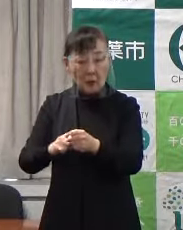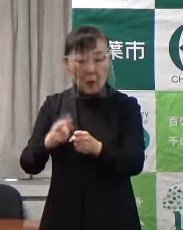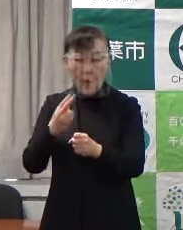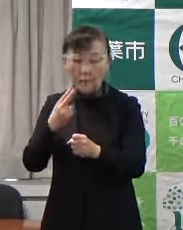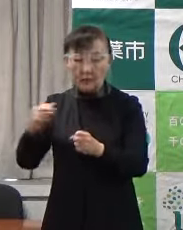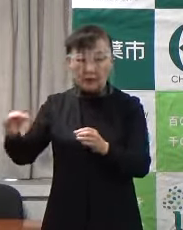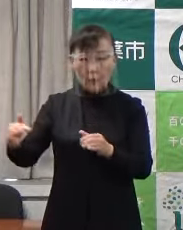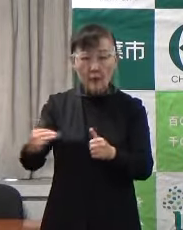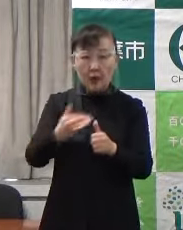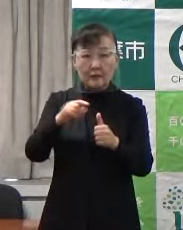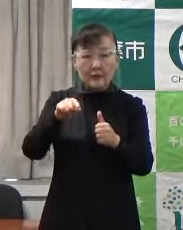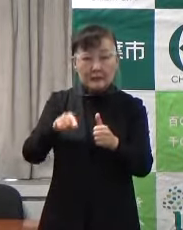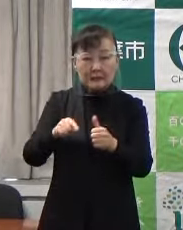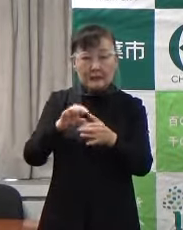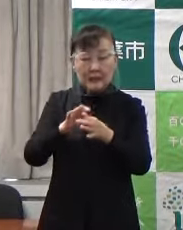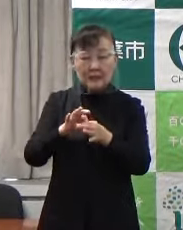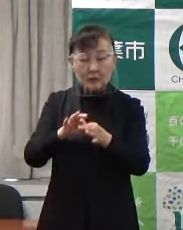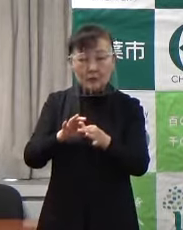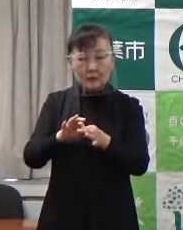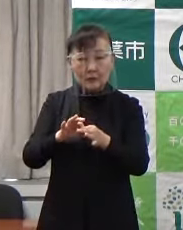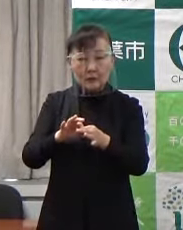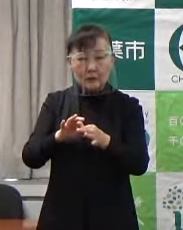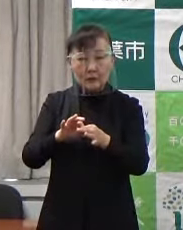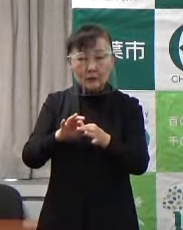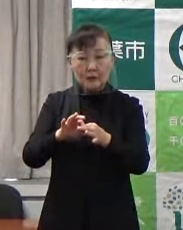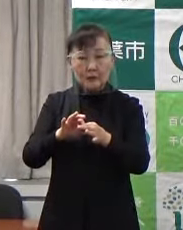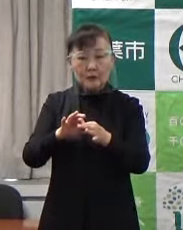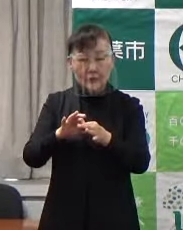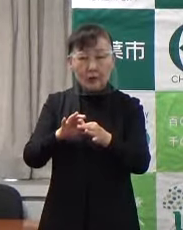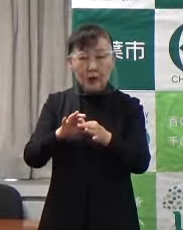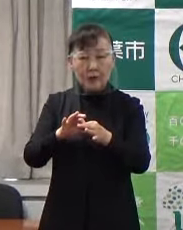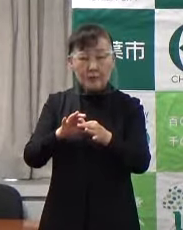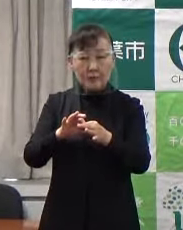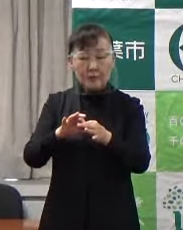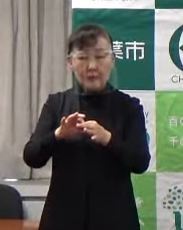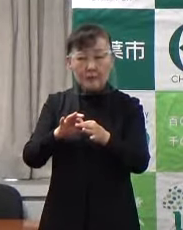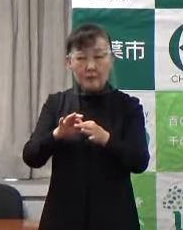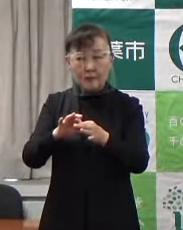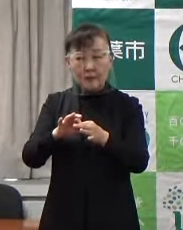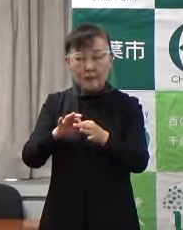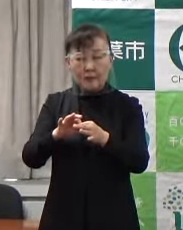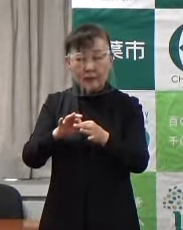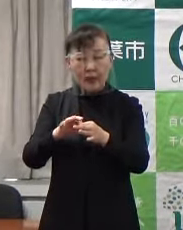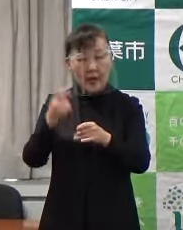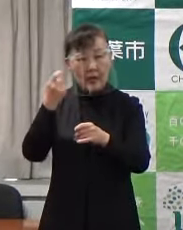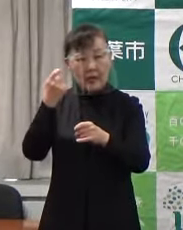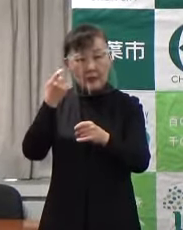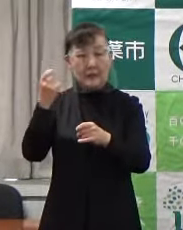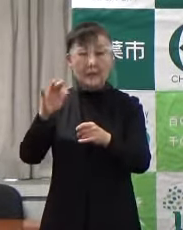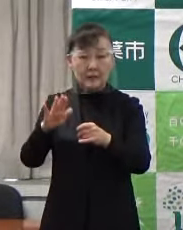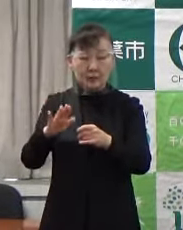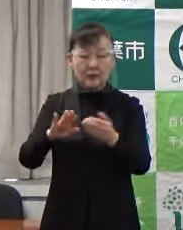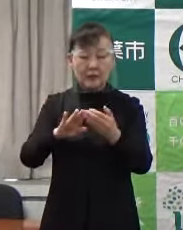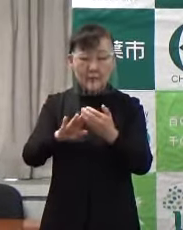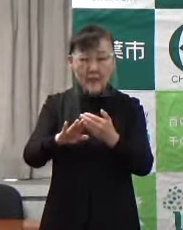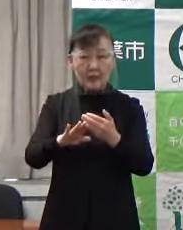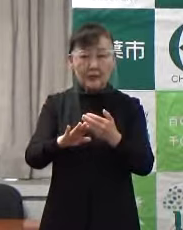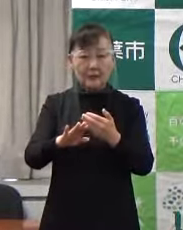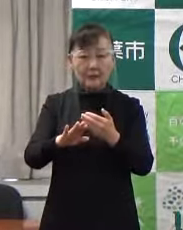定に関する教育というのを行って、いて、そうではない学年にはなりますけれ